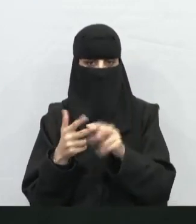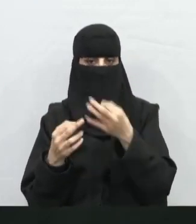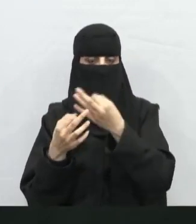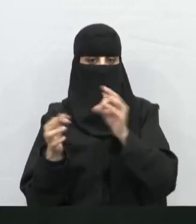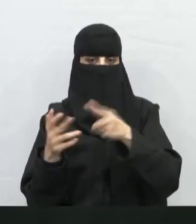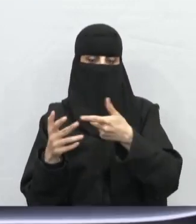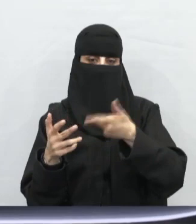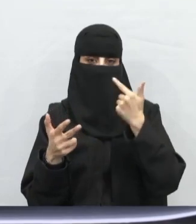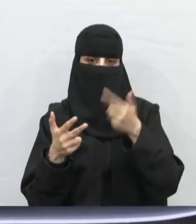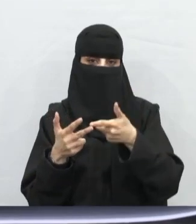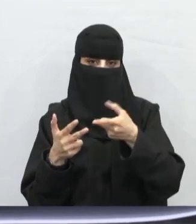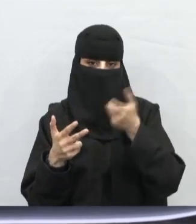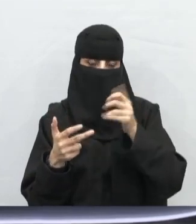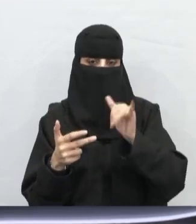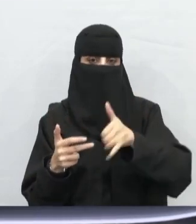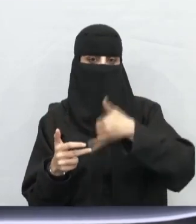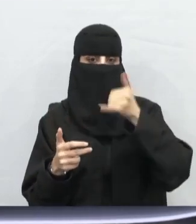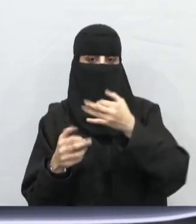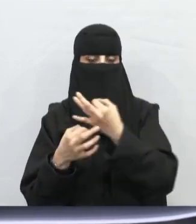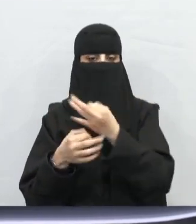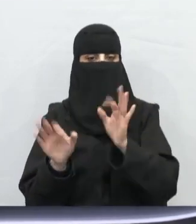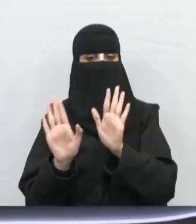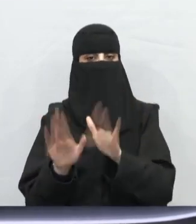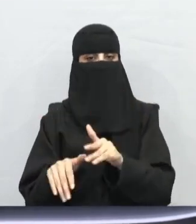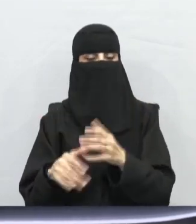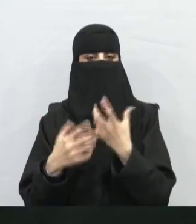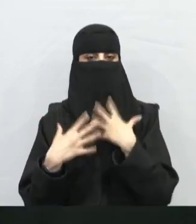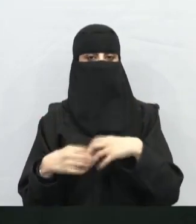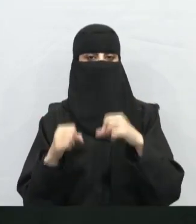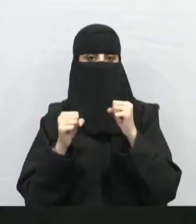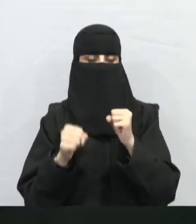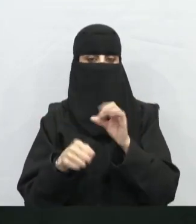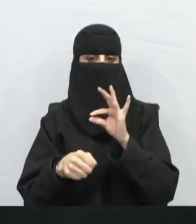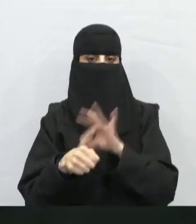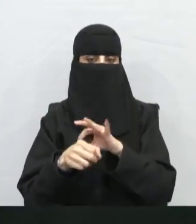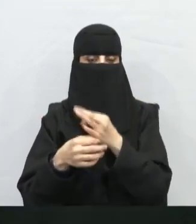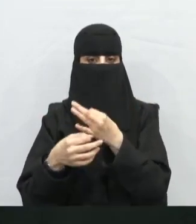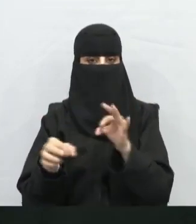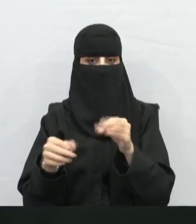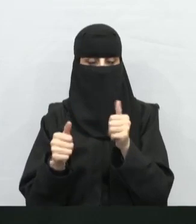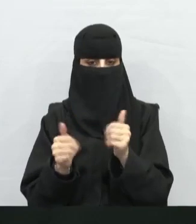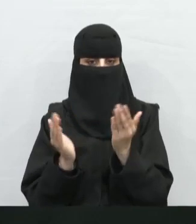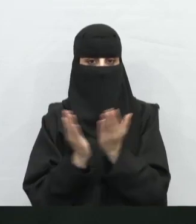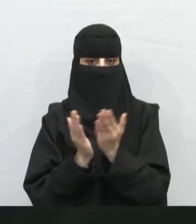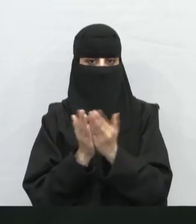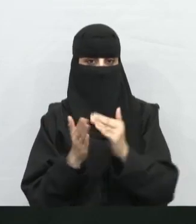فيه شفاء للناس في الدروس القادمه باذن الله سبحانه وتعالى